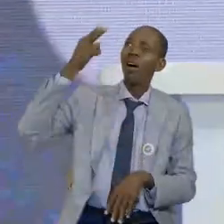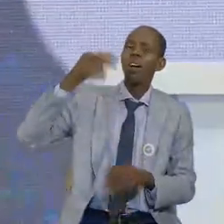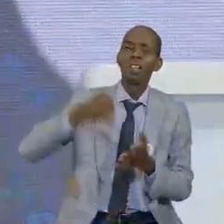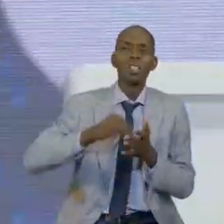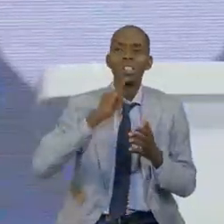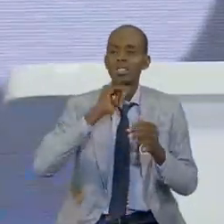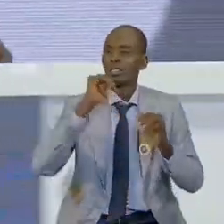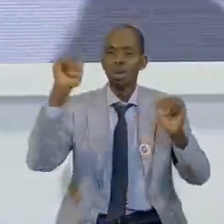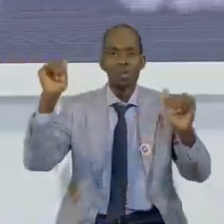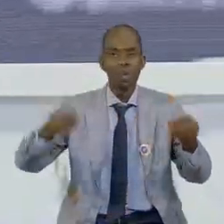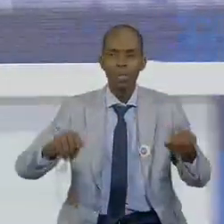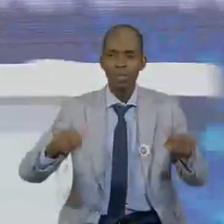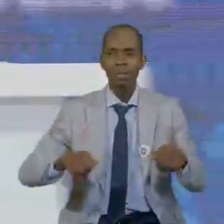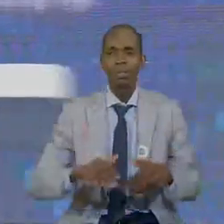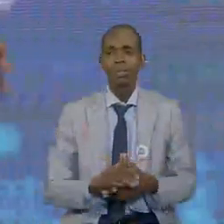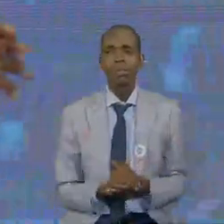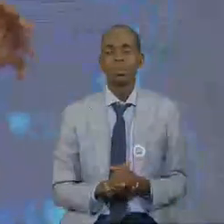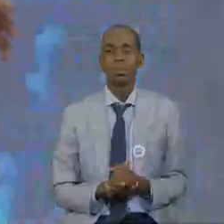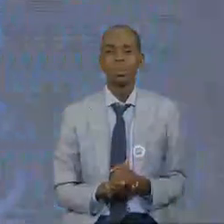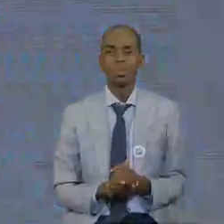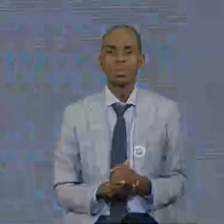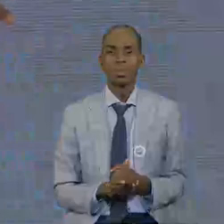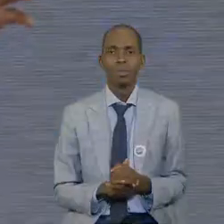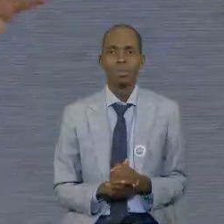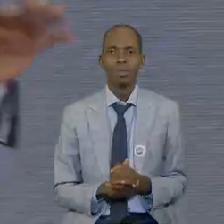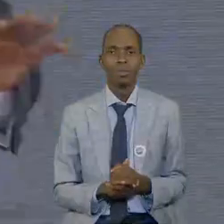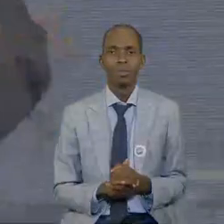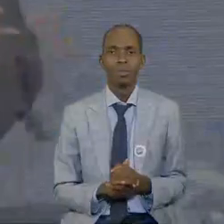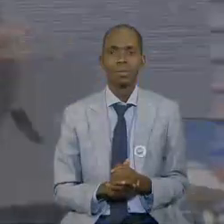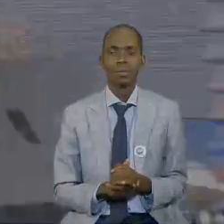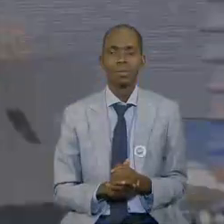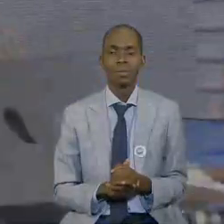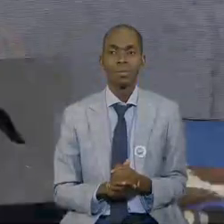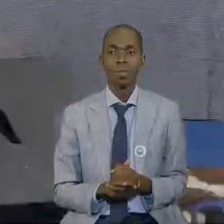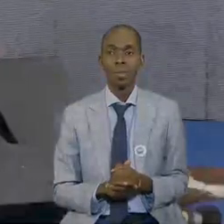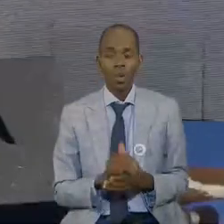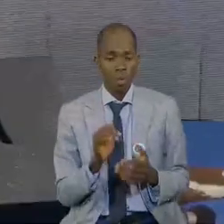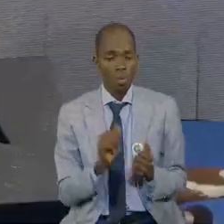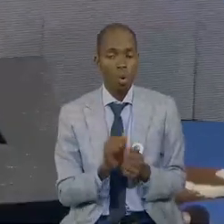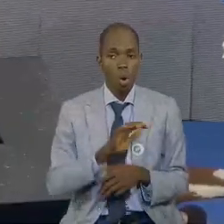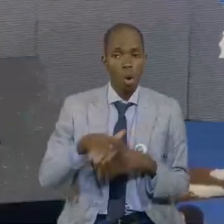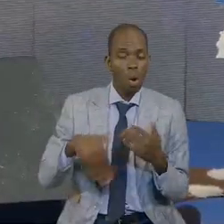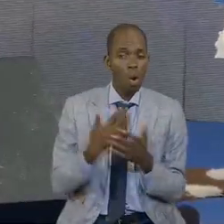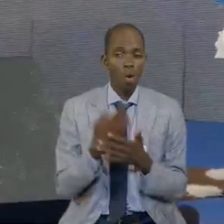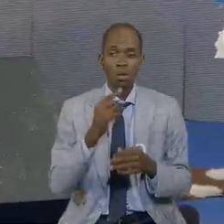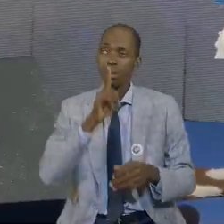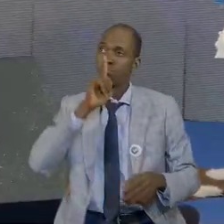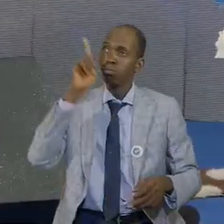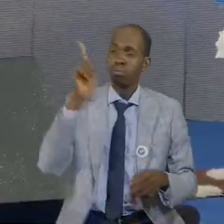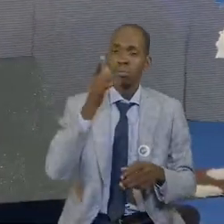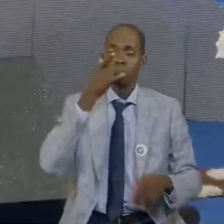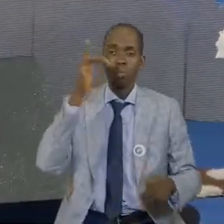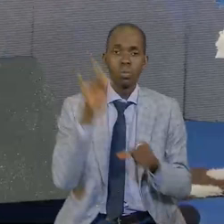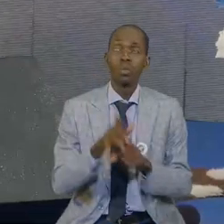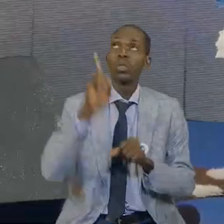parce que des gens qui n'ont rien dans leur main, disent qu'ils vont détruire le ministère que Dieu t'a donné. Ce n'est pas possible. Mais les réassurances